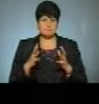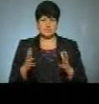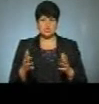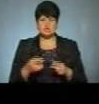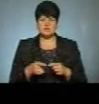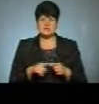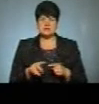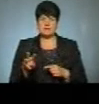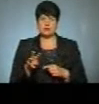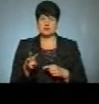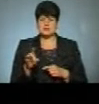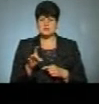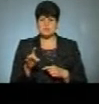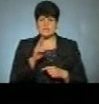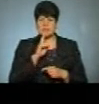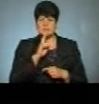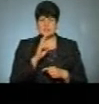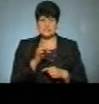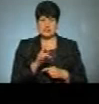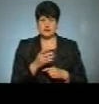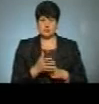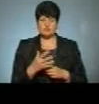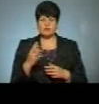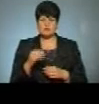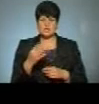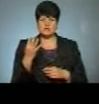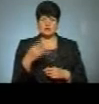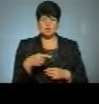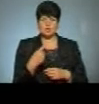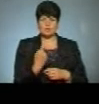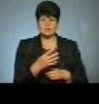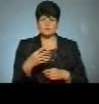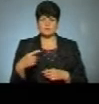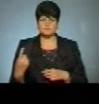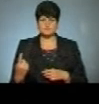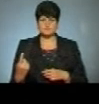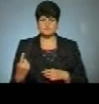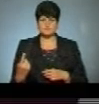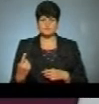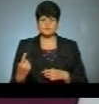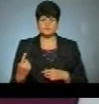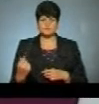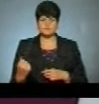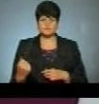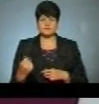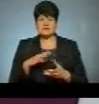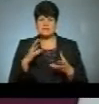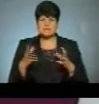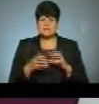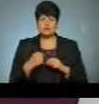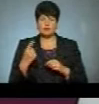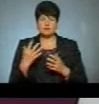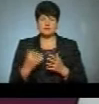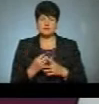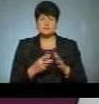в Монастирському і Кременецькому районах вже по 41 чоловіку. Загалом в області